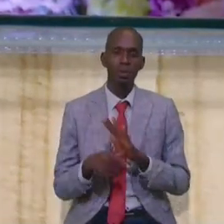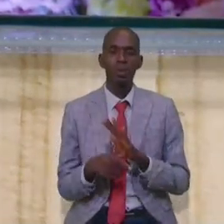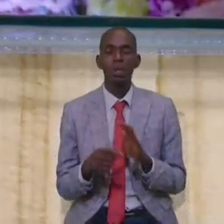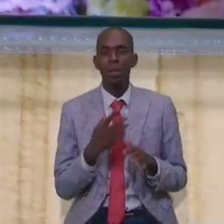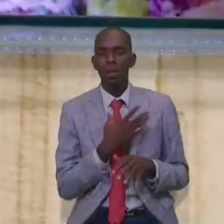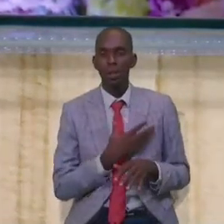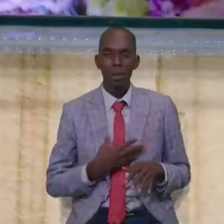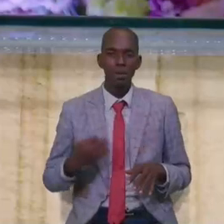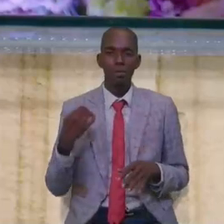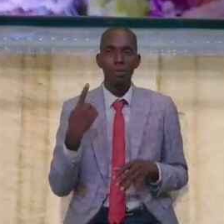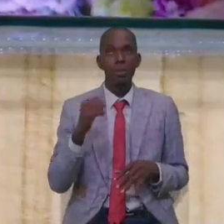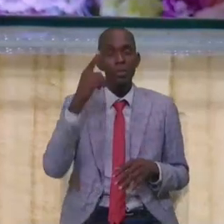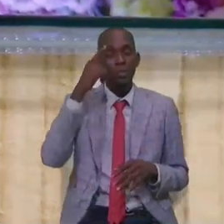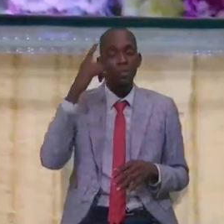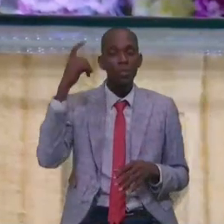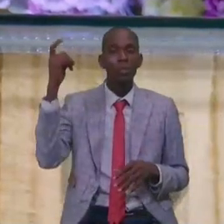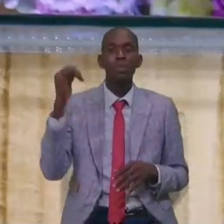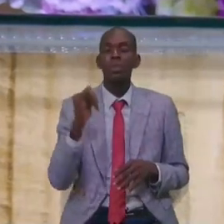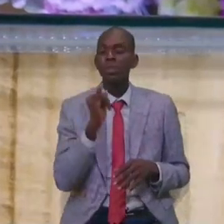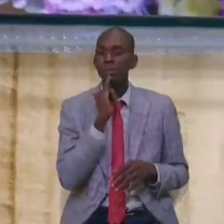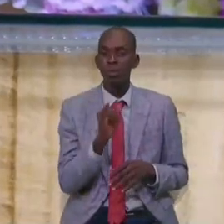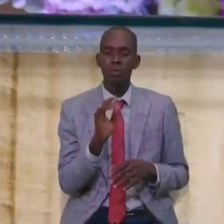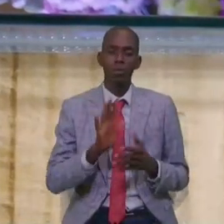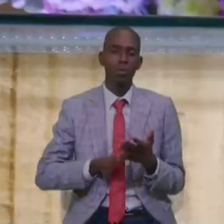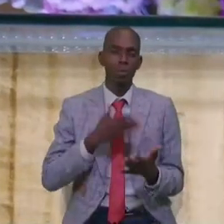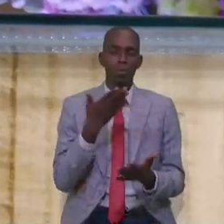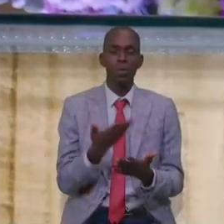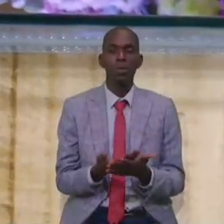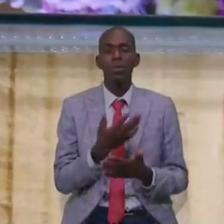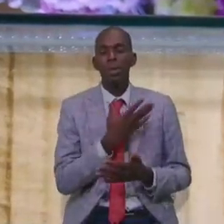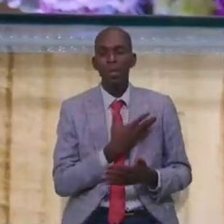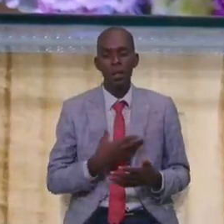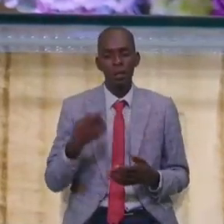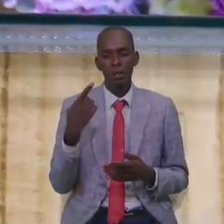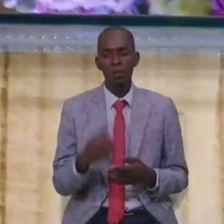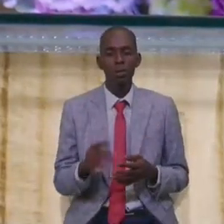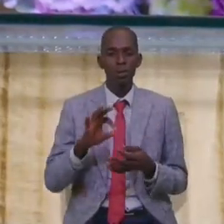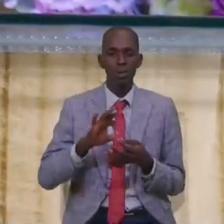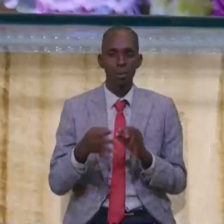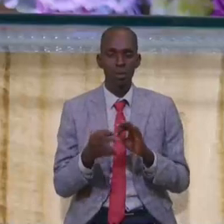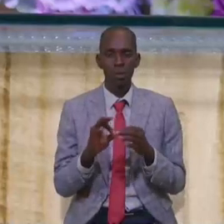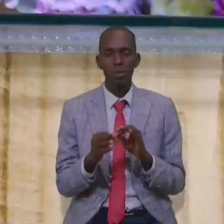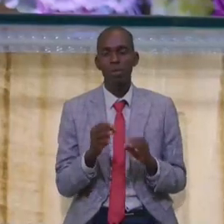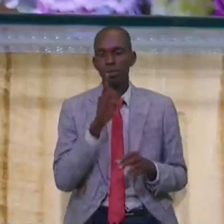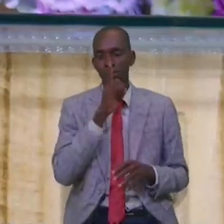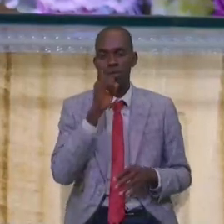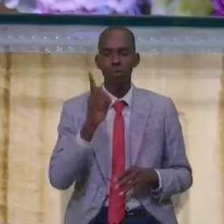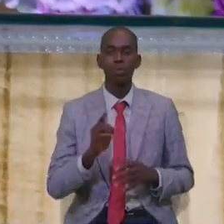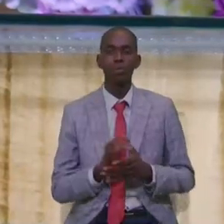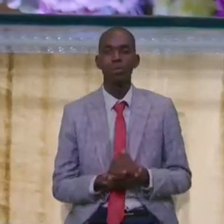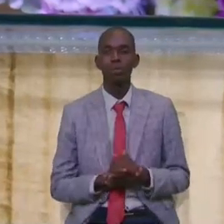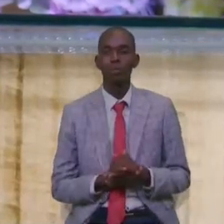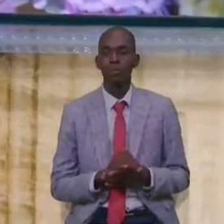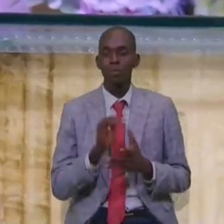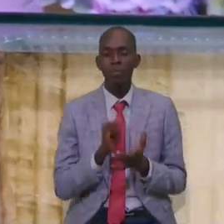Le songe est véritable et son explication est certaine. C'est